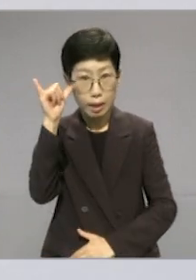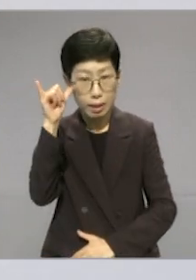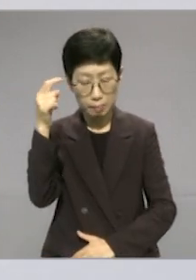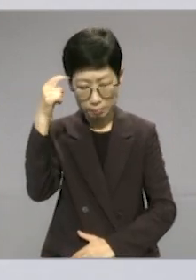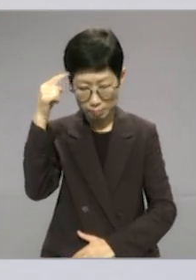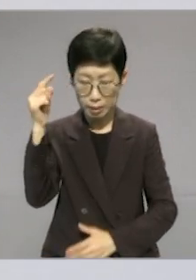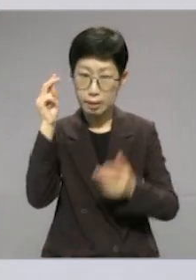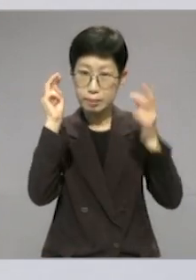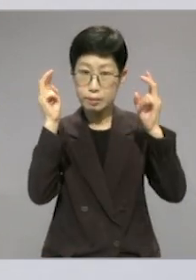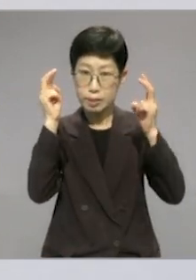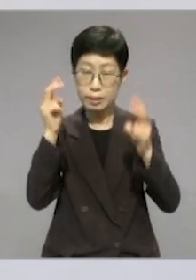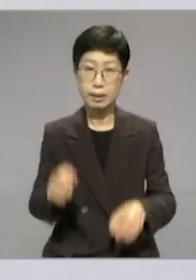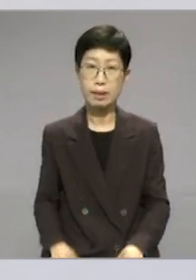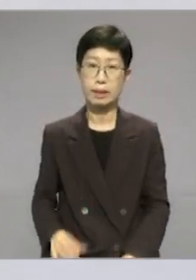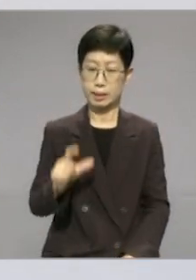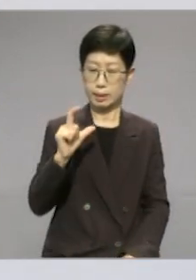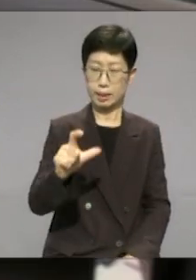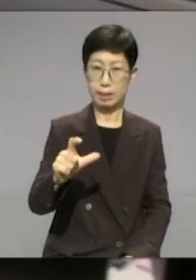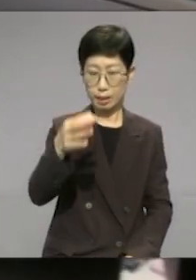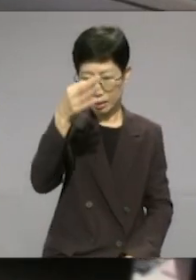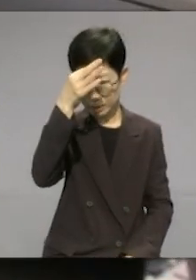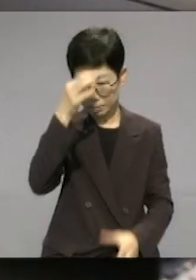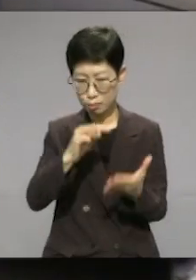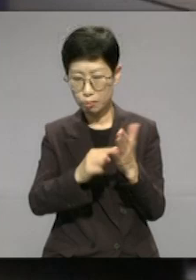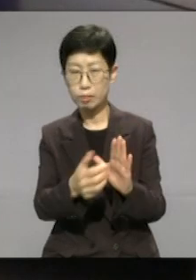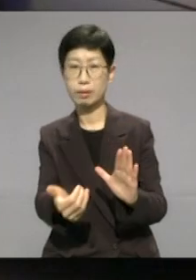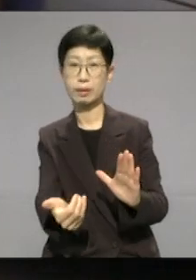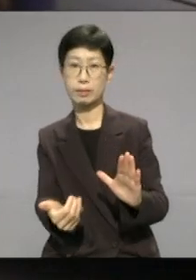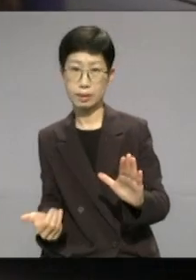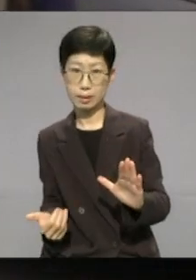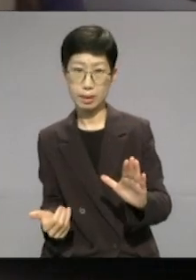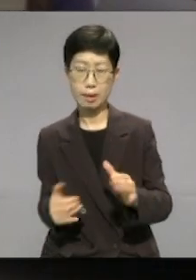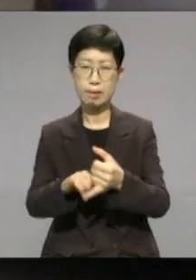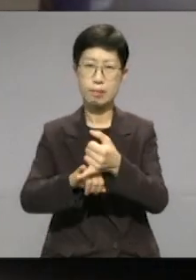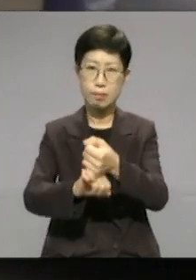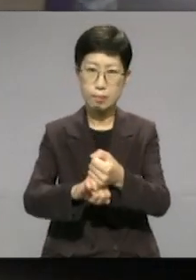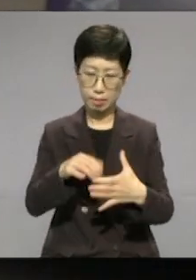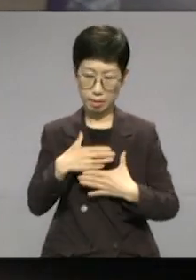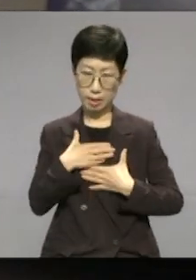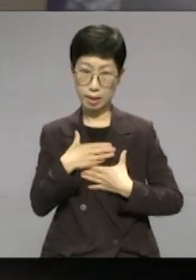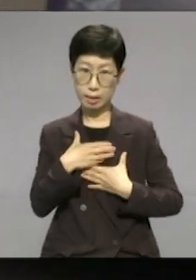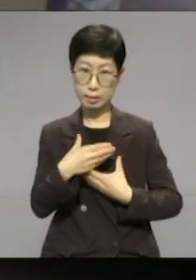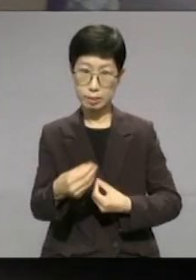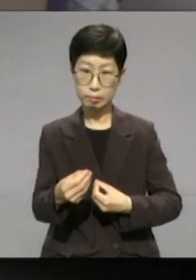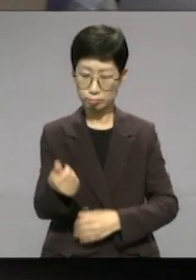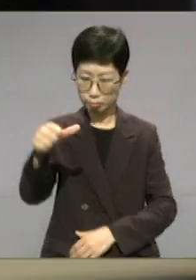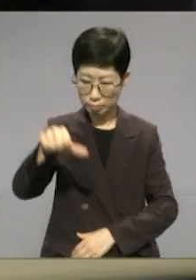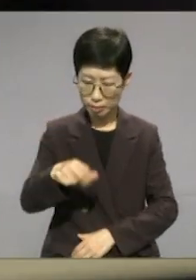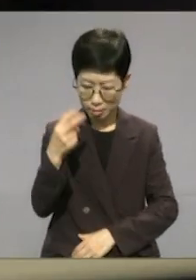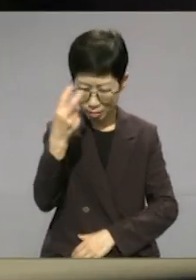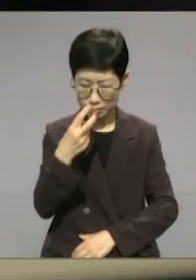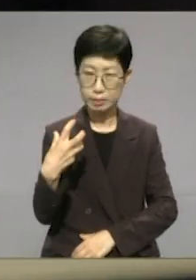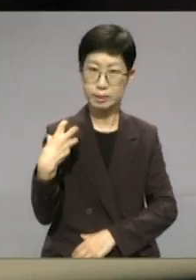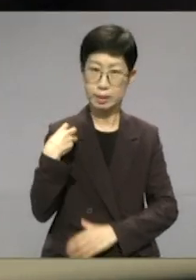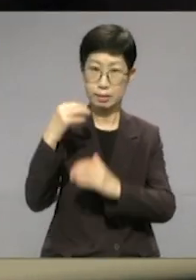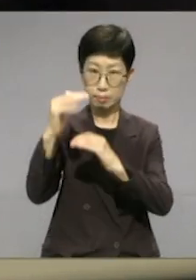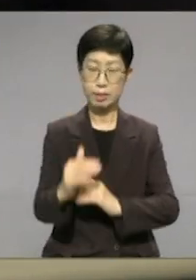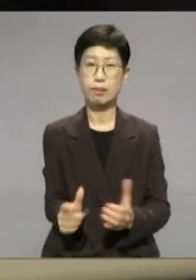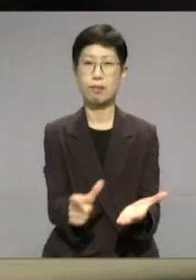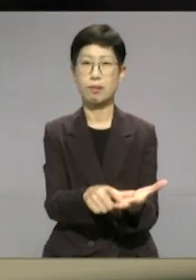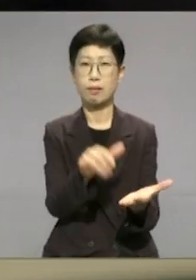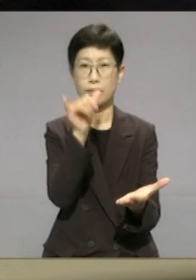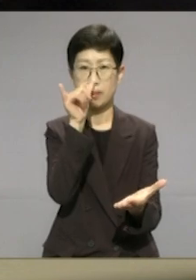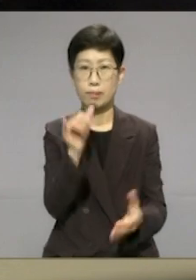개발하는 기업이 강력한 AI 기술을 공개하기 전에 반드시 안전성 검증을 의무화하는 내용을 담고